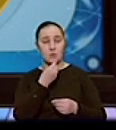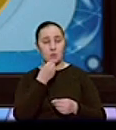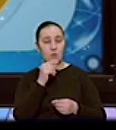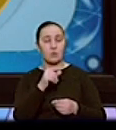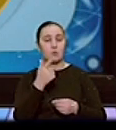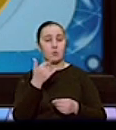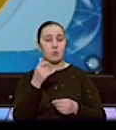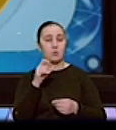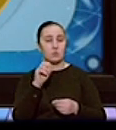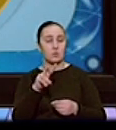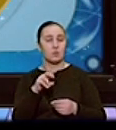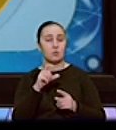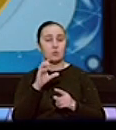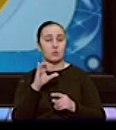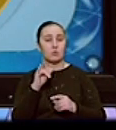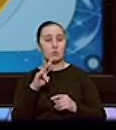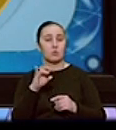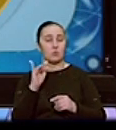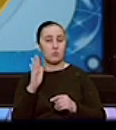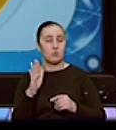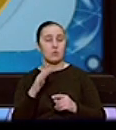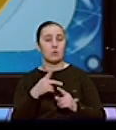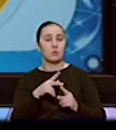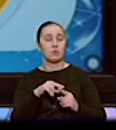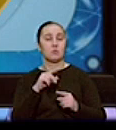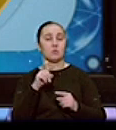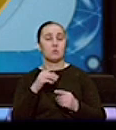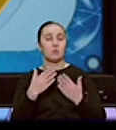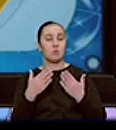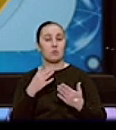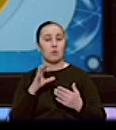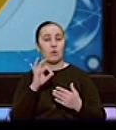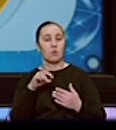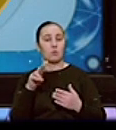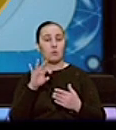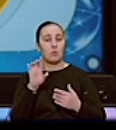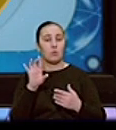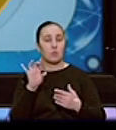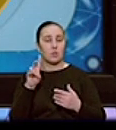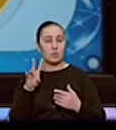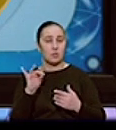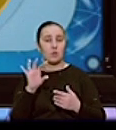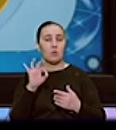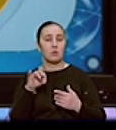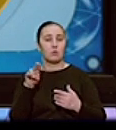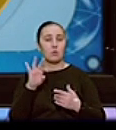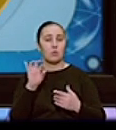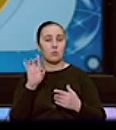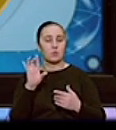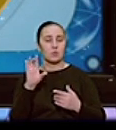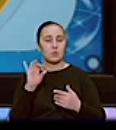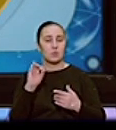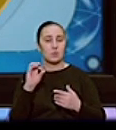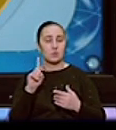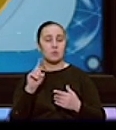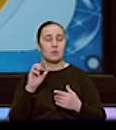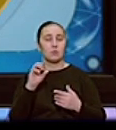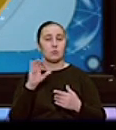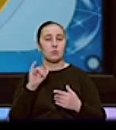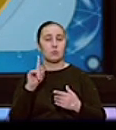Chiroyli, go'zal, suluv yoki odobli, odobsiz, uzun,